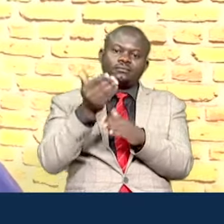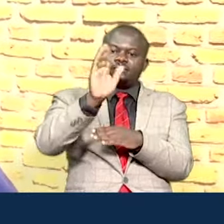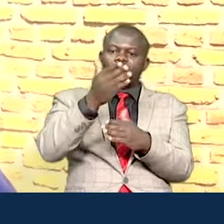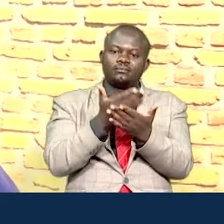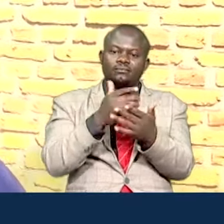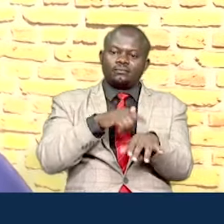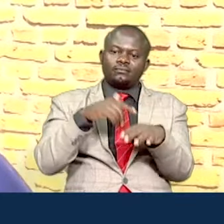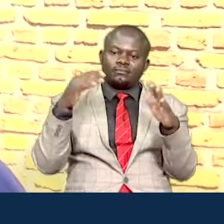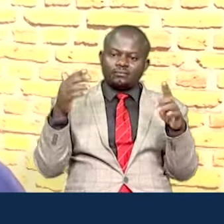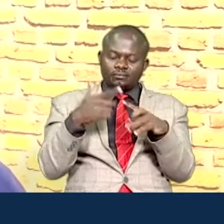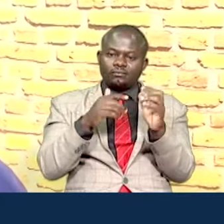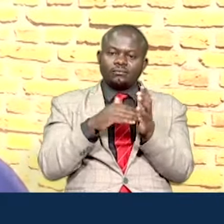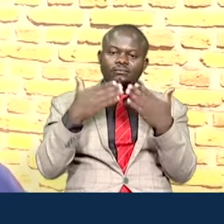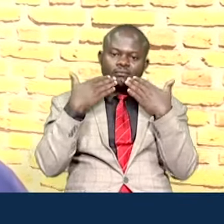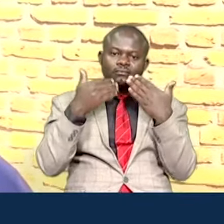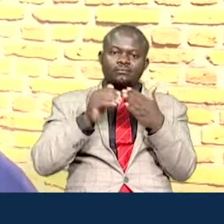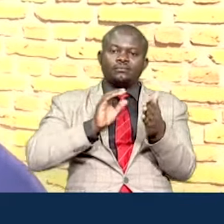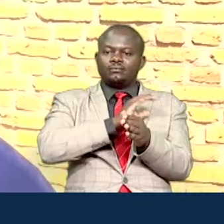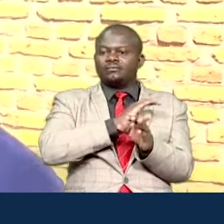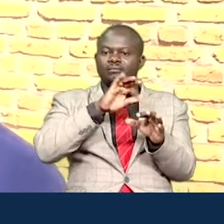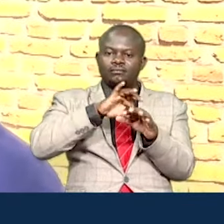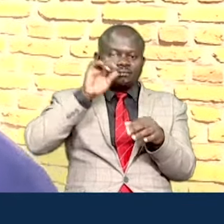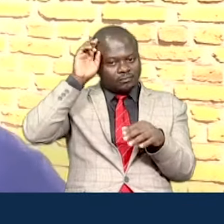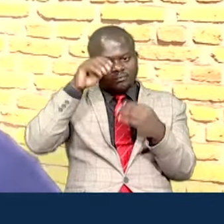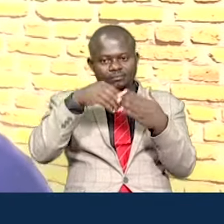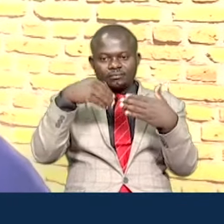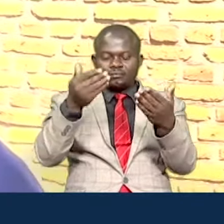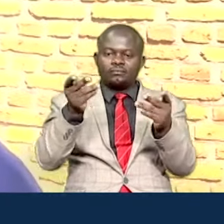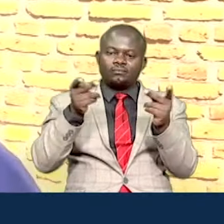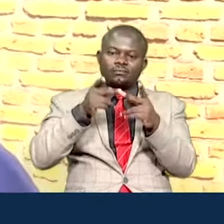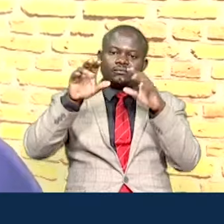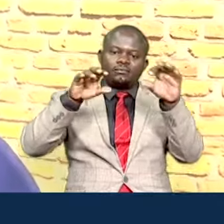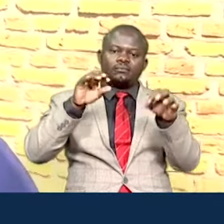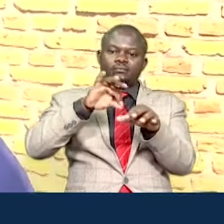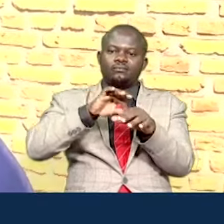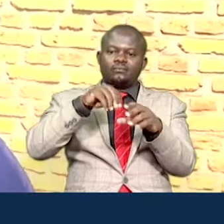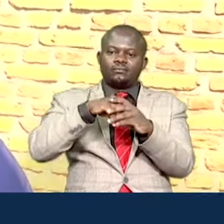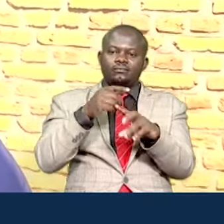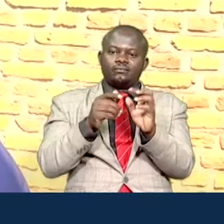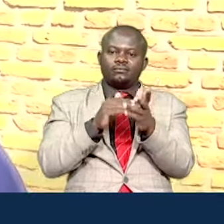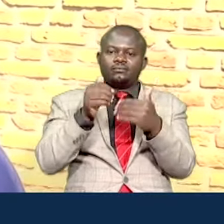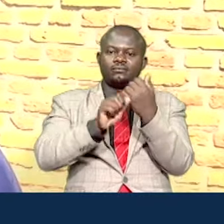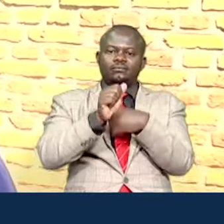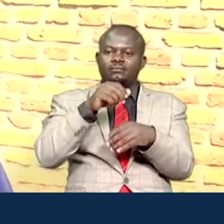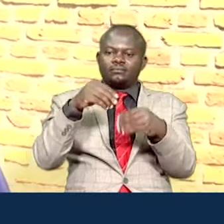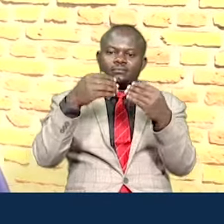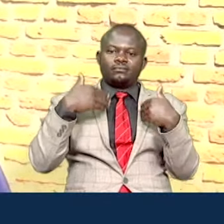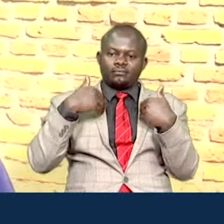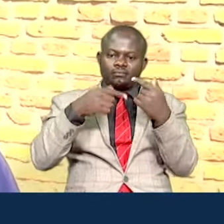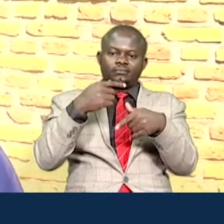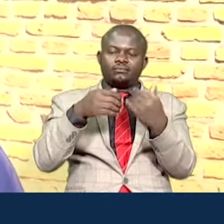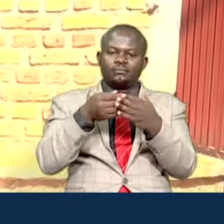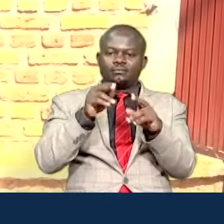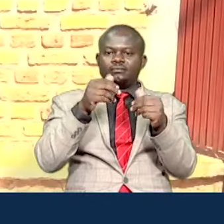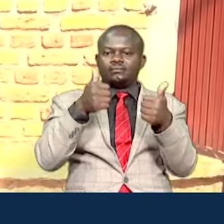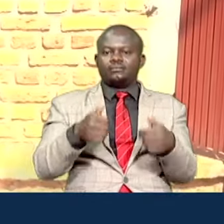kinini ariko turashimira komisiyo y'amatora yadutekerejeho bakaduhereza site yo gutoreraho kandi n'ibyo bikorwa byo gutanga ubuzima bigakomeza kugenda neza